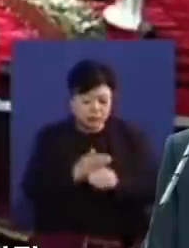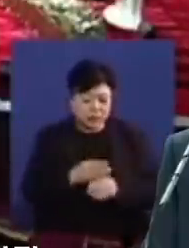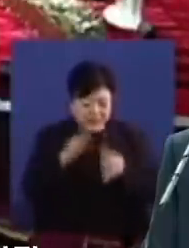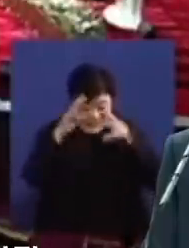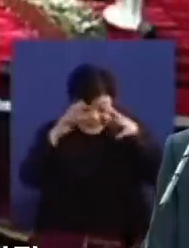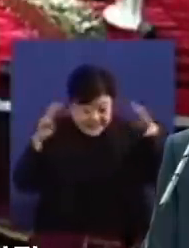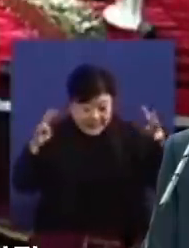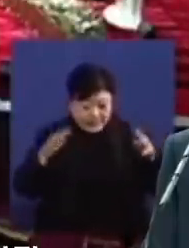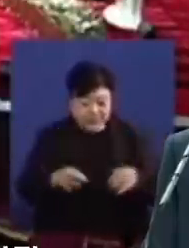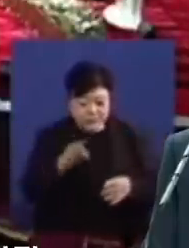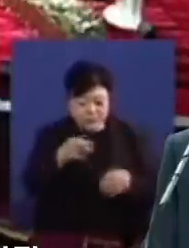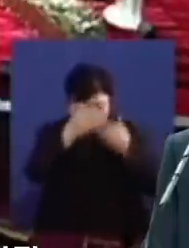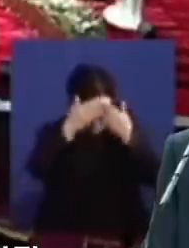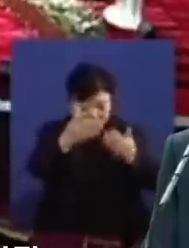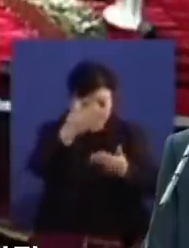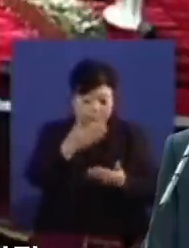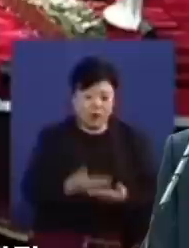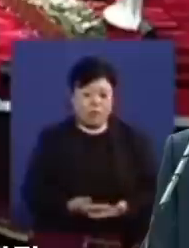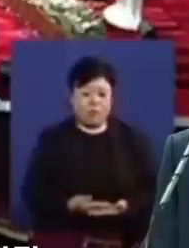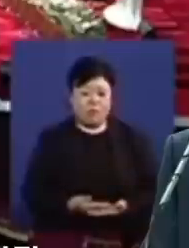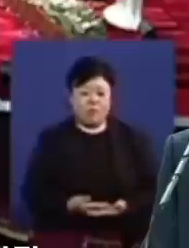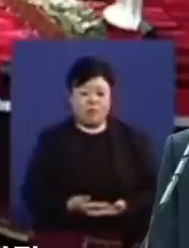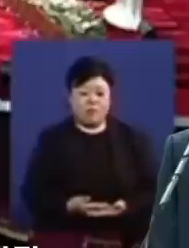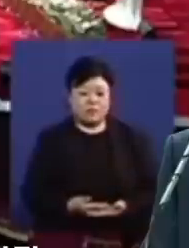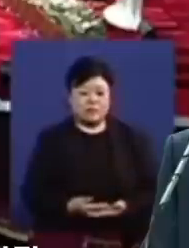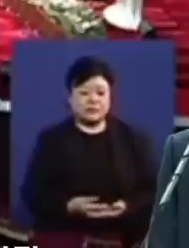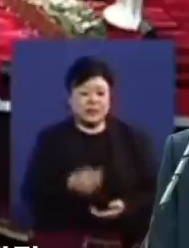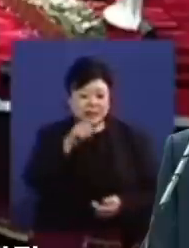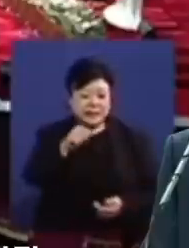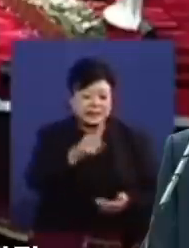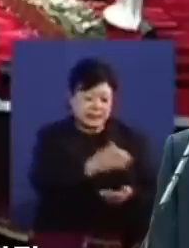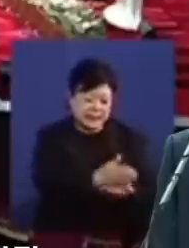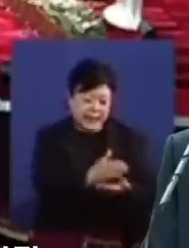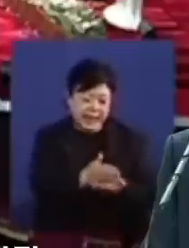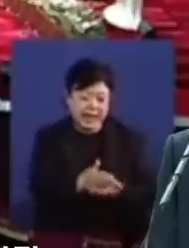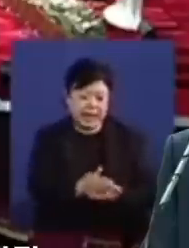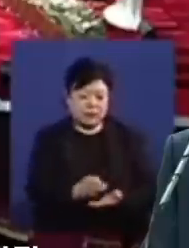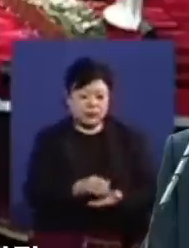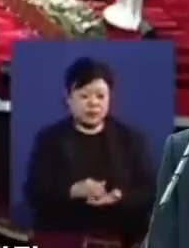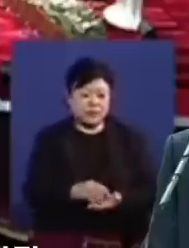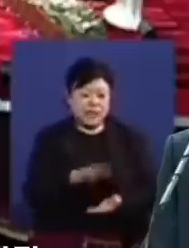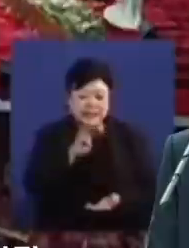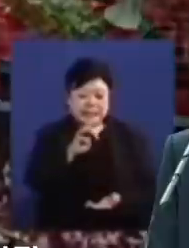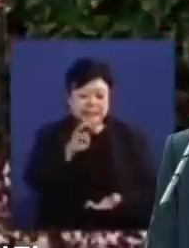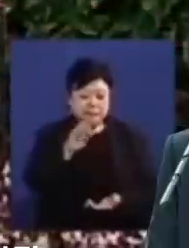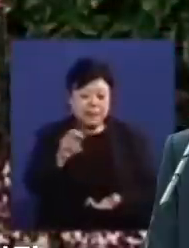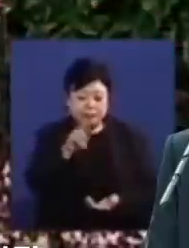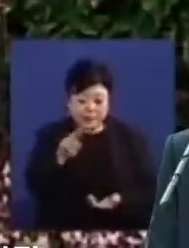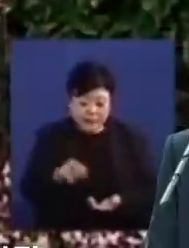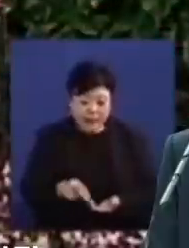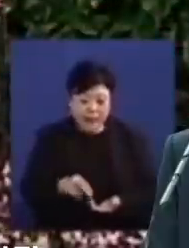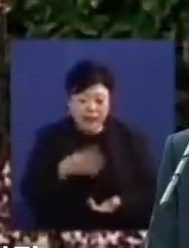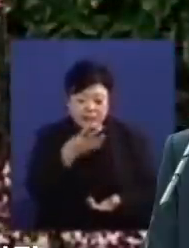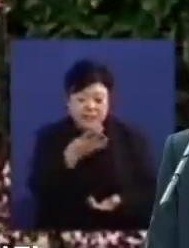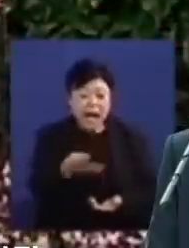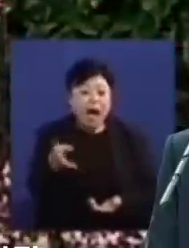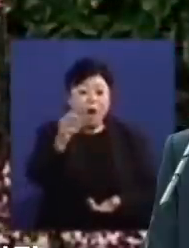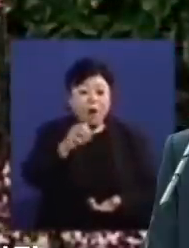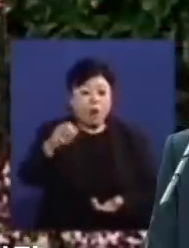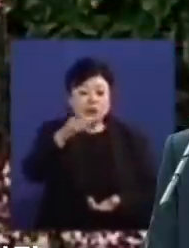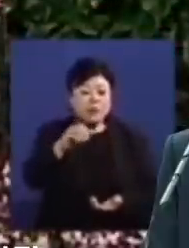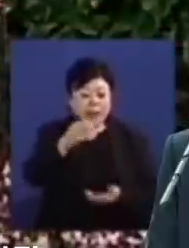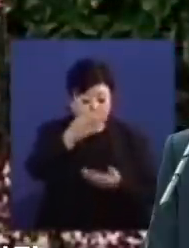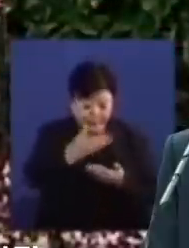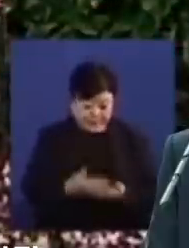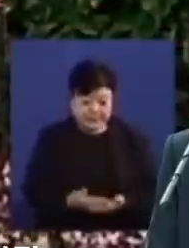장학금을 받았는데 5개 종류의 장학금을 받은 것을 모두 돈으로 환산하면 40만 달러, 약 4억 5천만 원이 됩니다.